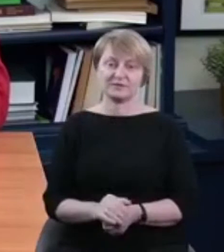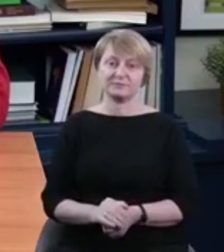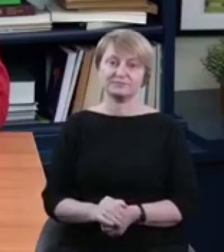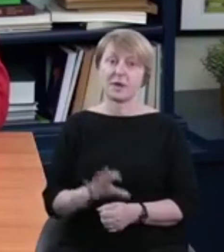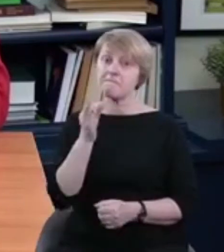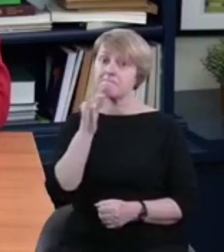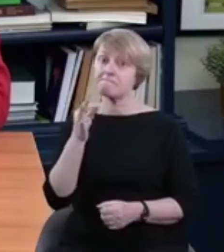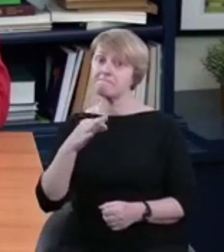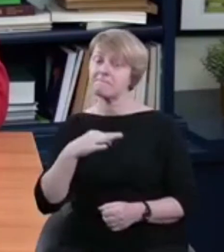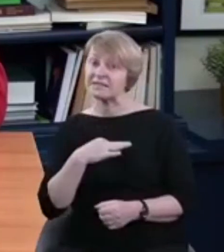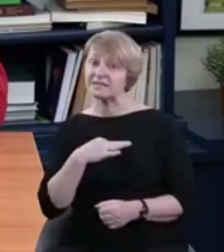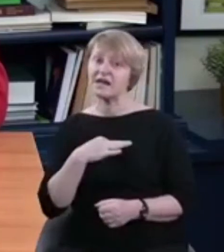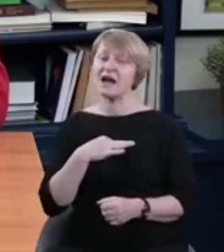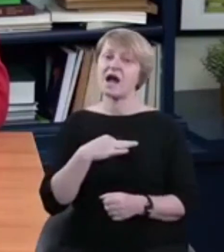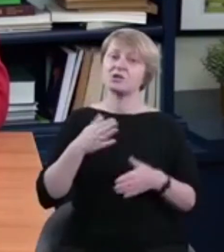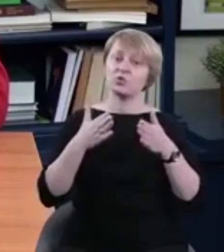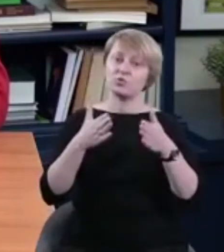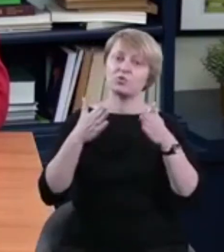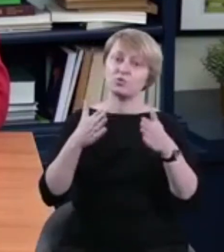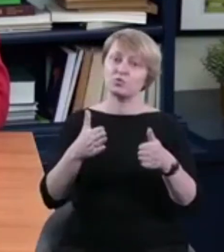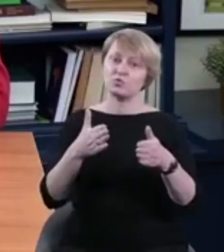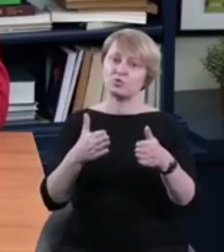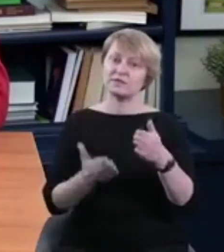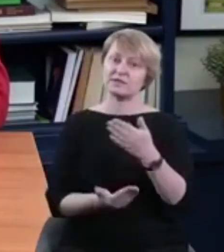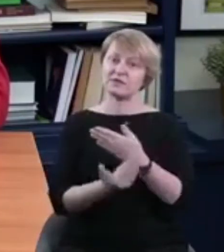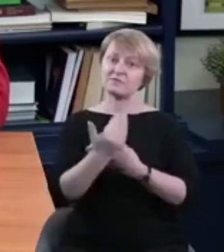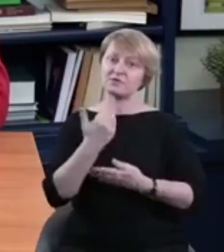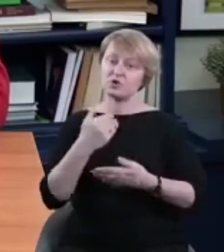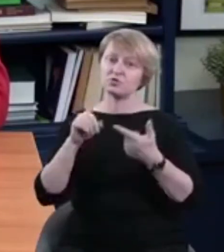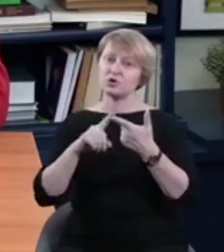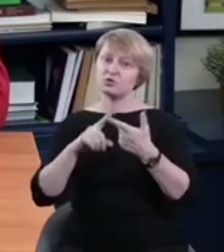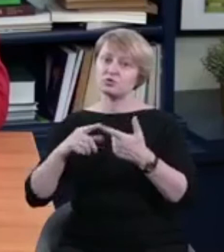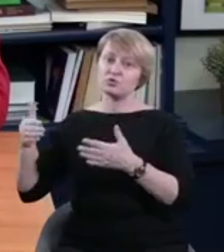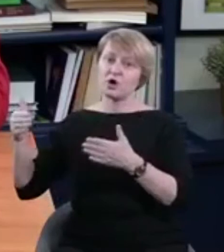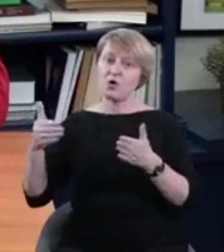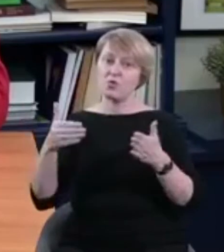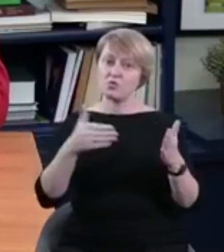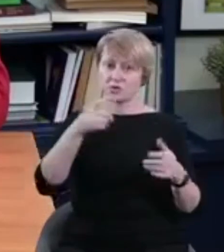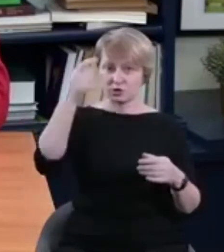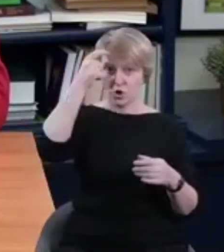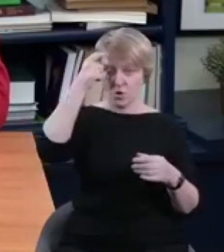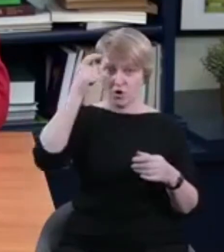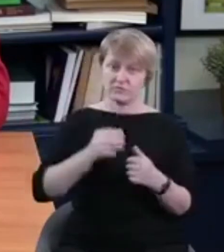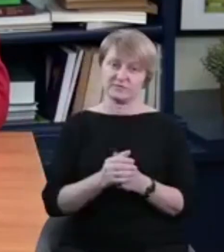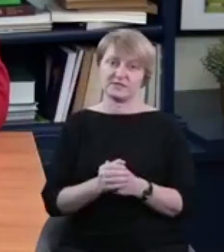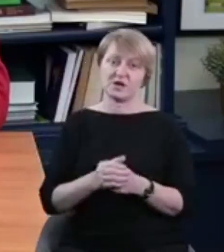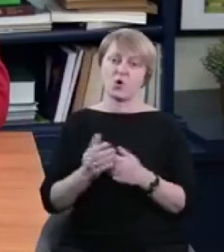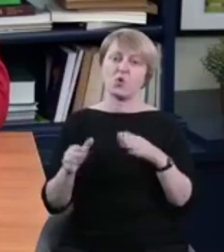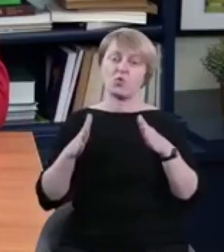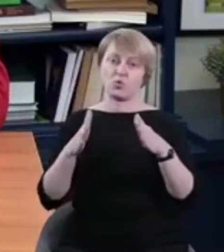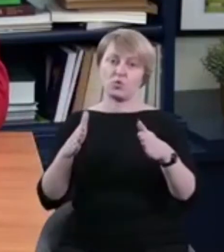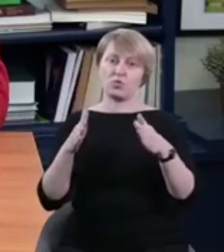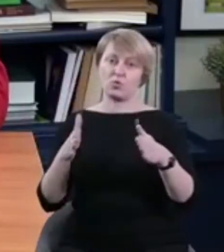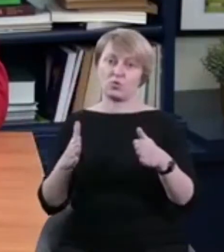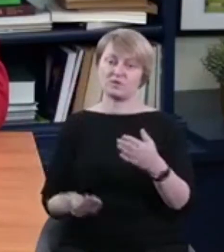wiadomości magnes zbiegu ulic wschodnia i zachodnia głogowska na pewno wschodnią czeka remont czeka remont tylko